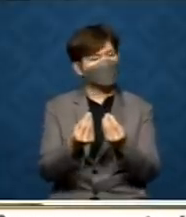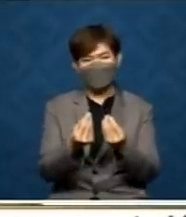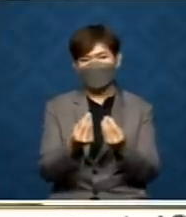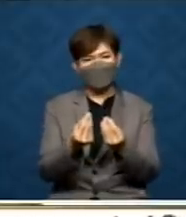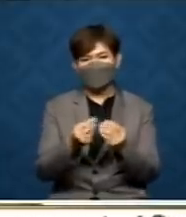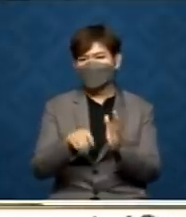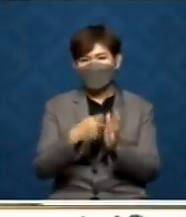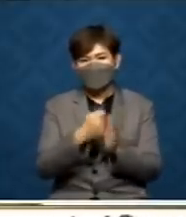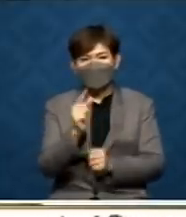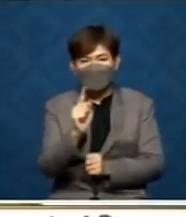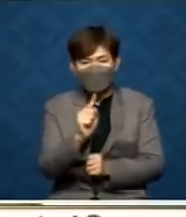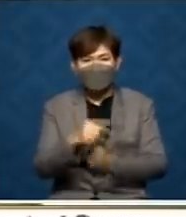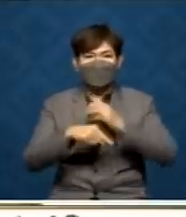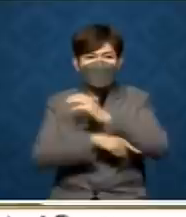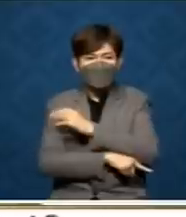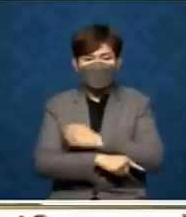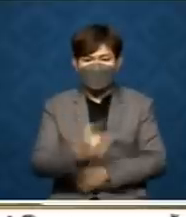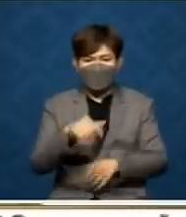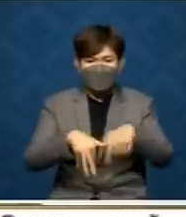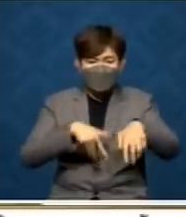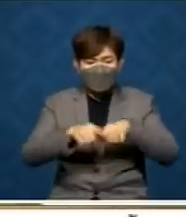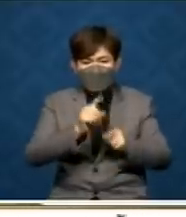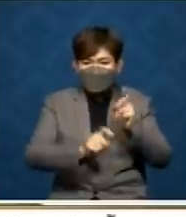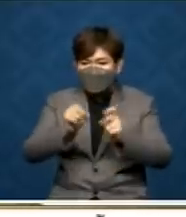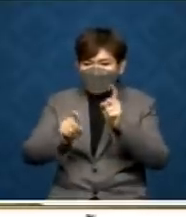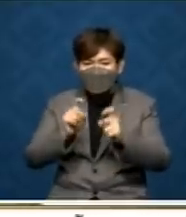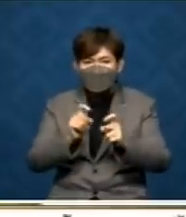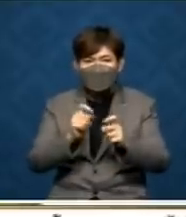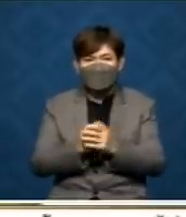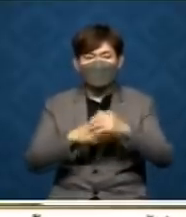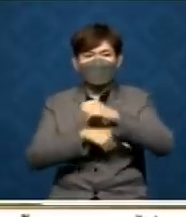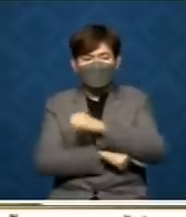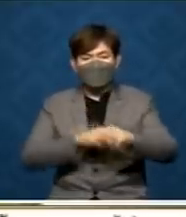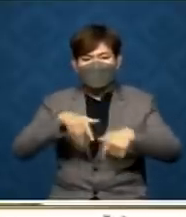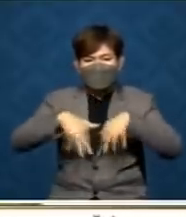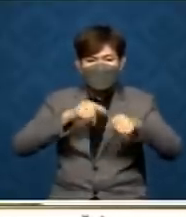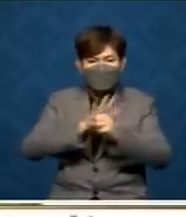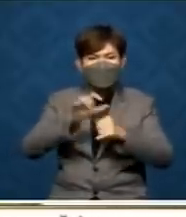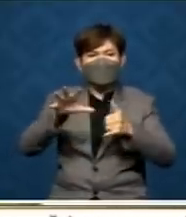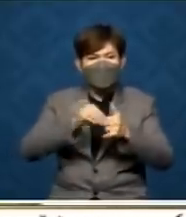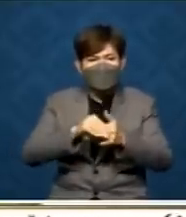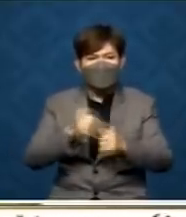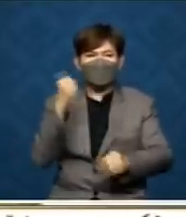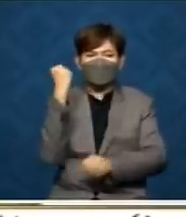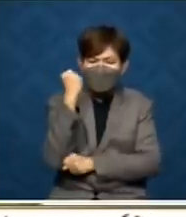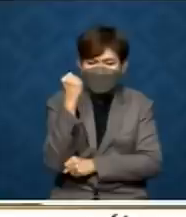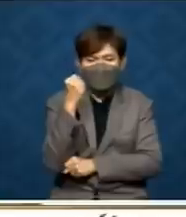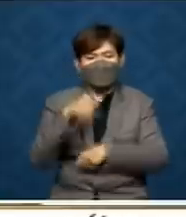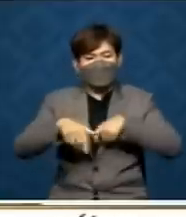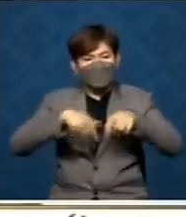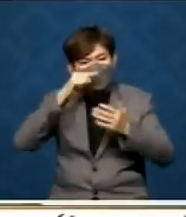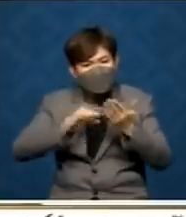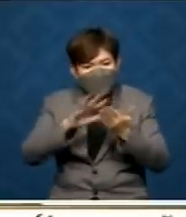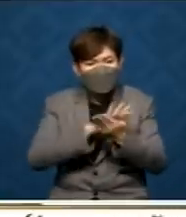เพราะโกงแล้วมันคนตายอ้ะก็โกงแล้วมันคนป่วยโกงมันเป็นคนจนโกงและประเทศ